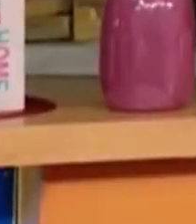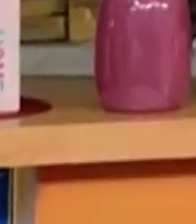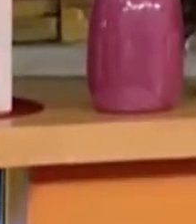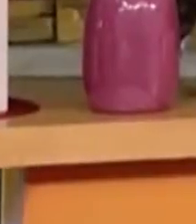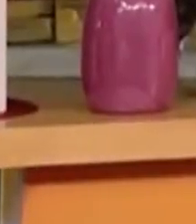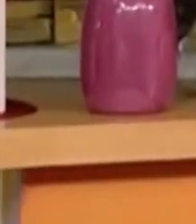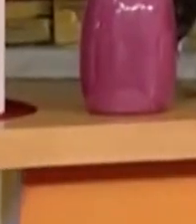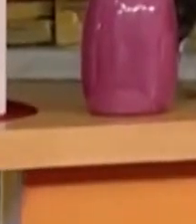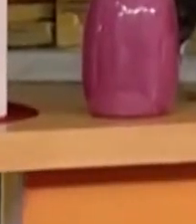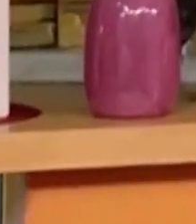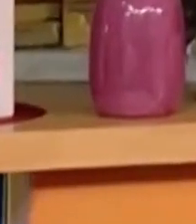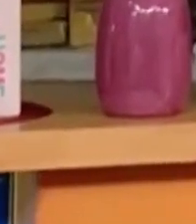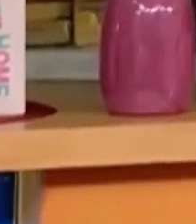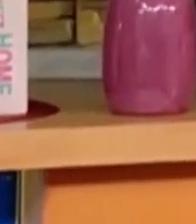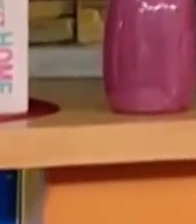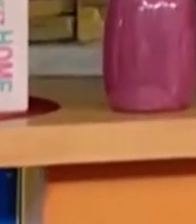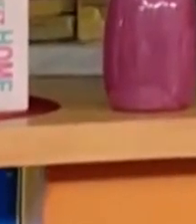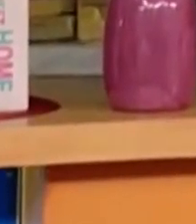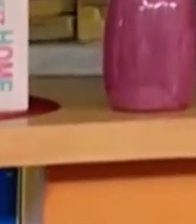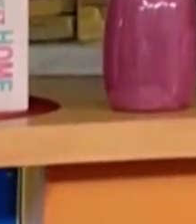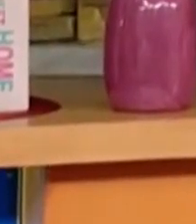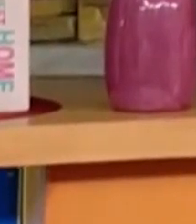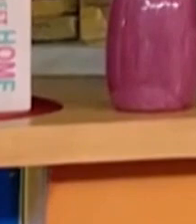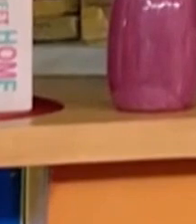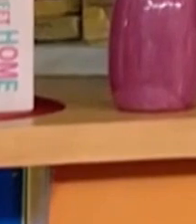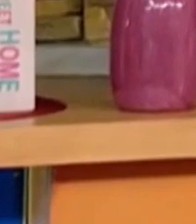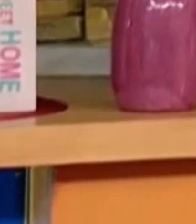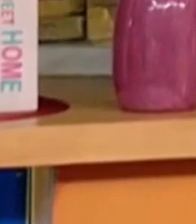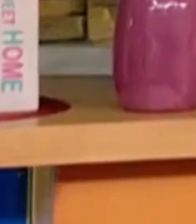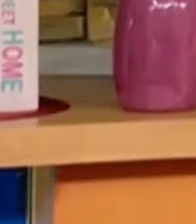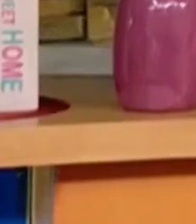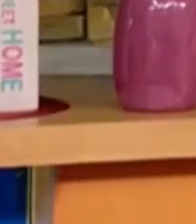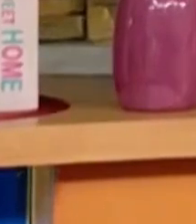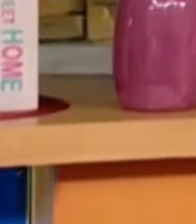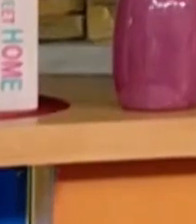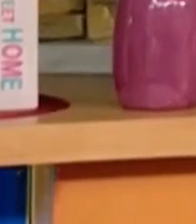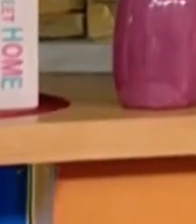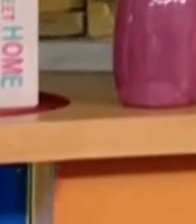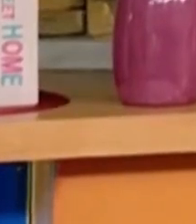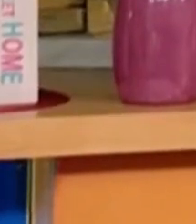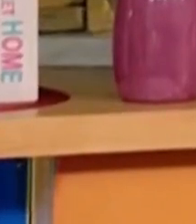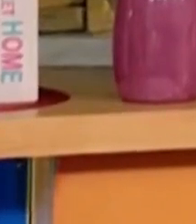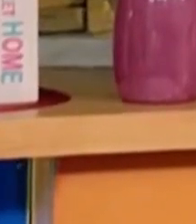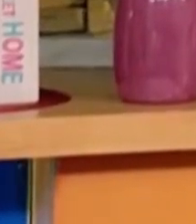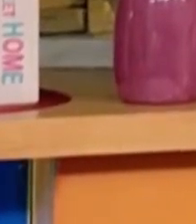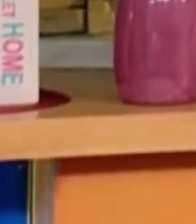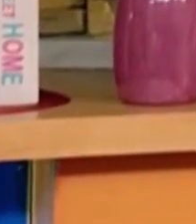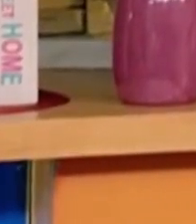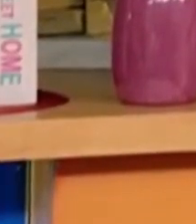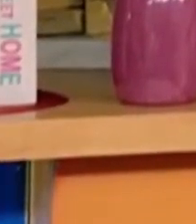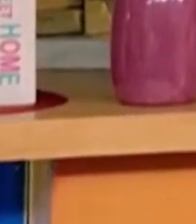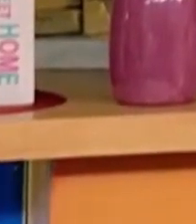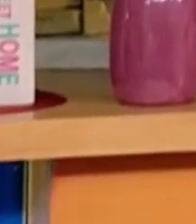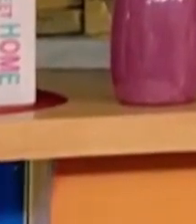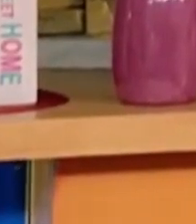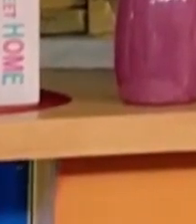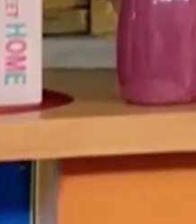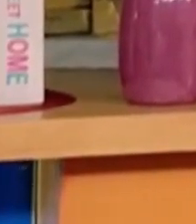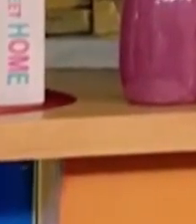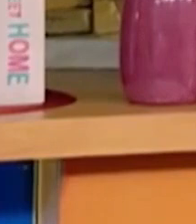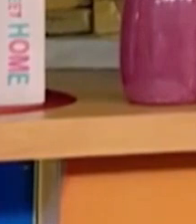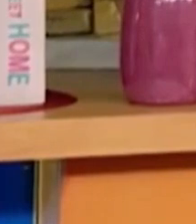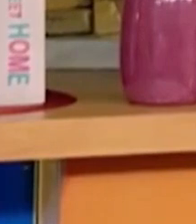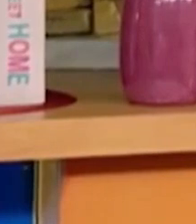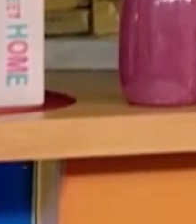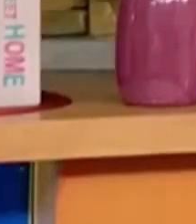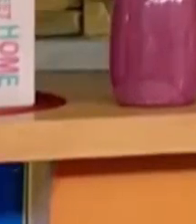Igan, mauna ka sa mga balita. Panoorin ang unang balita sa unang hirit. At iba pang award-winning newscast sa youtube.com/GMA News.